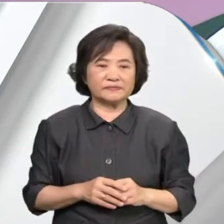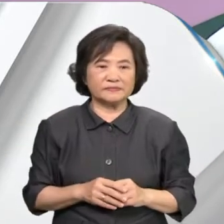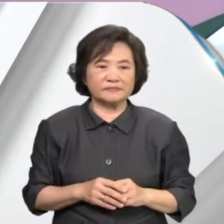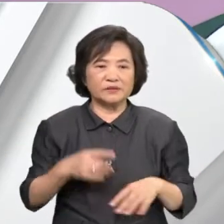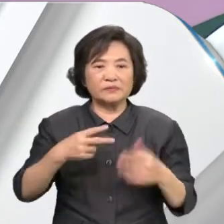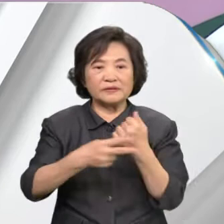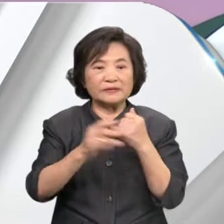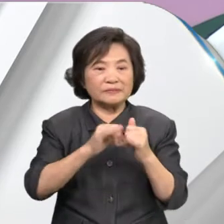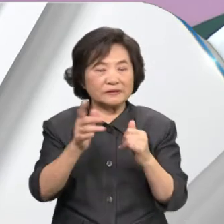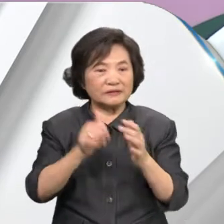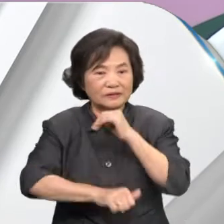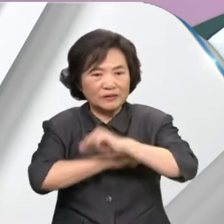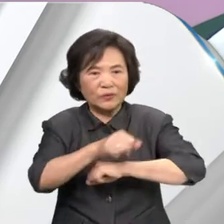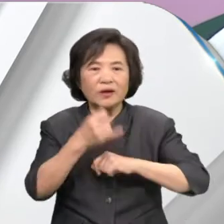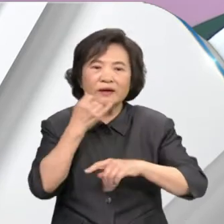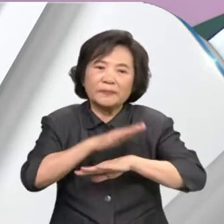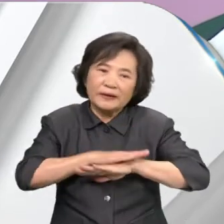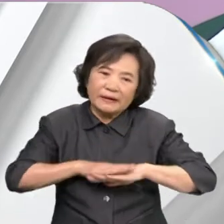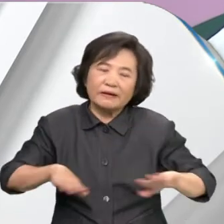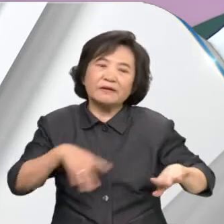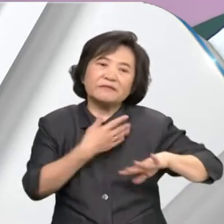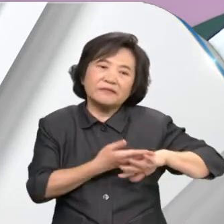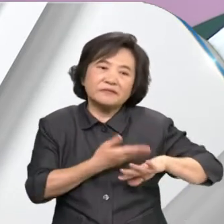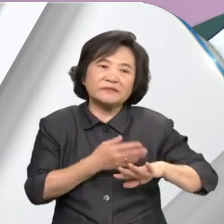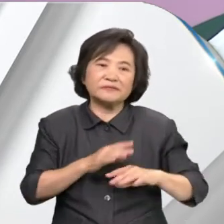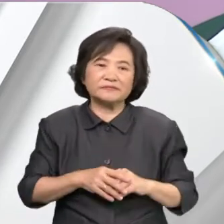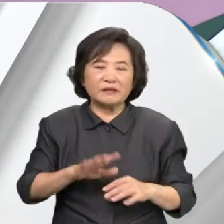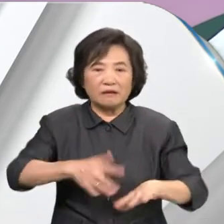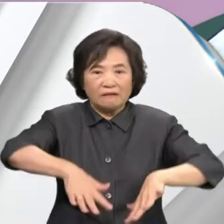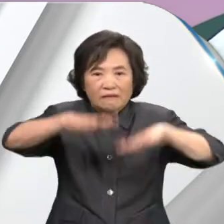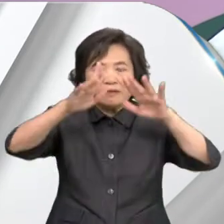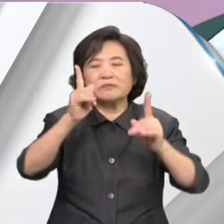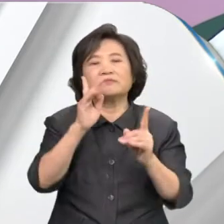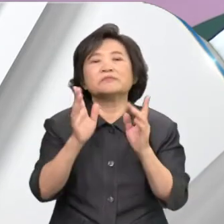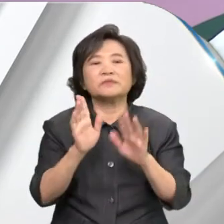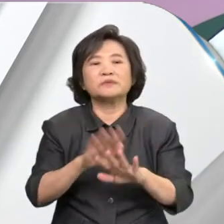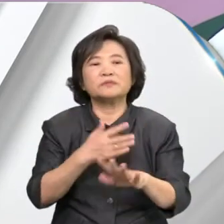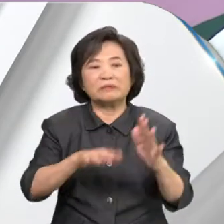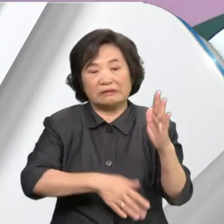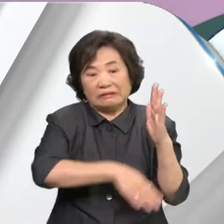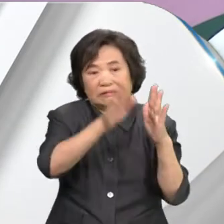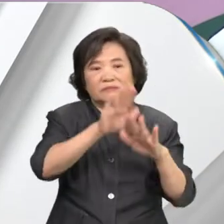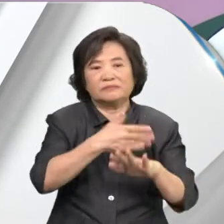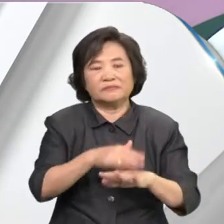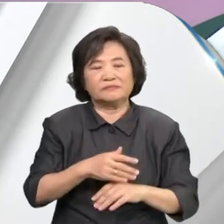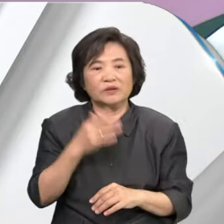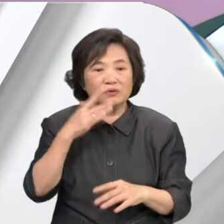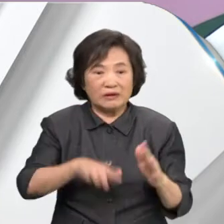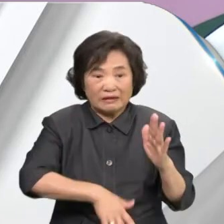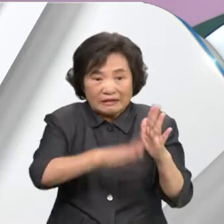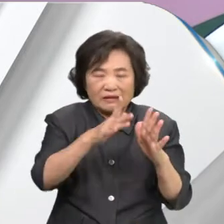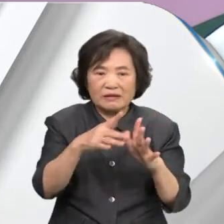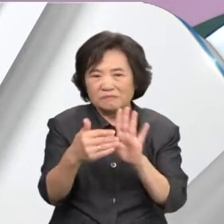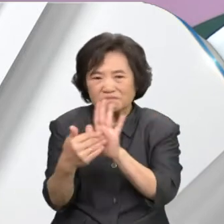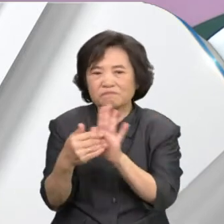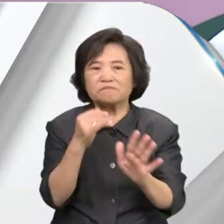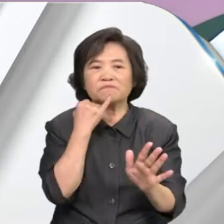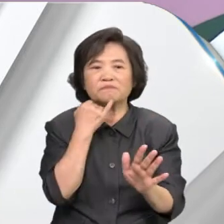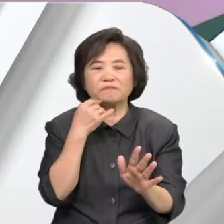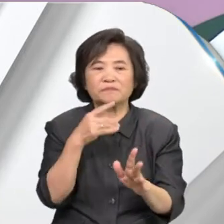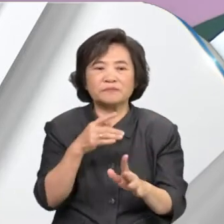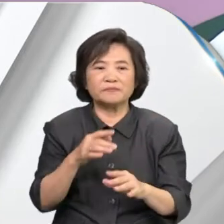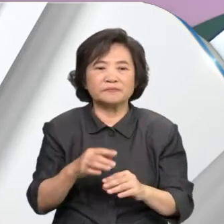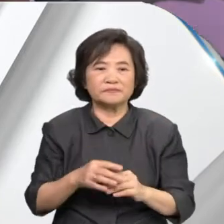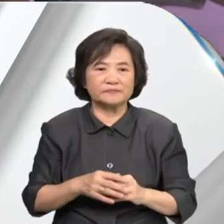本来里面有个生发过多，一个这个唔会入到水，有水嘅地方，它都在防灾的一种